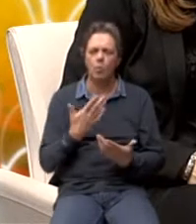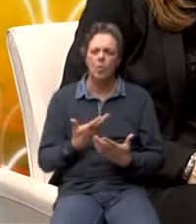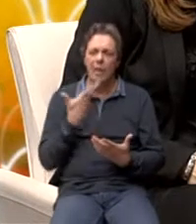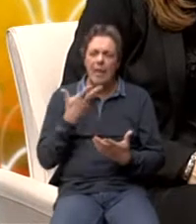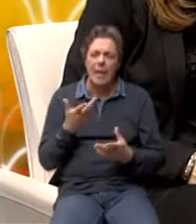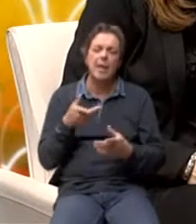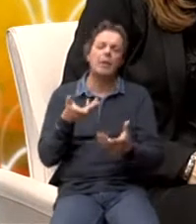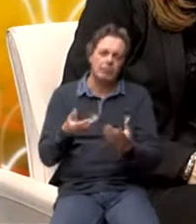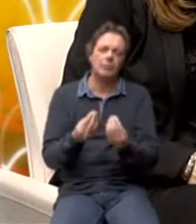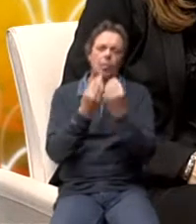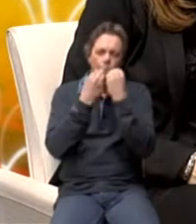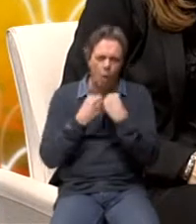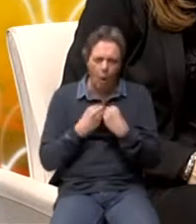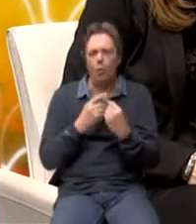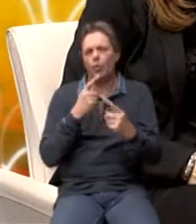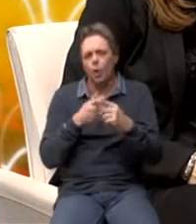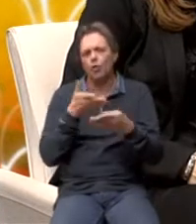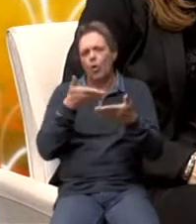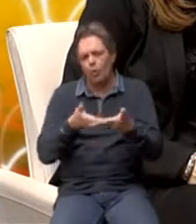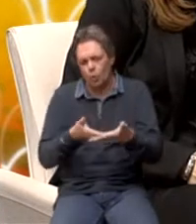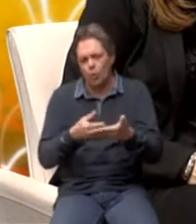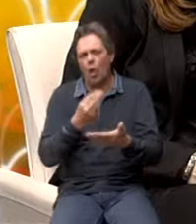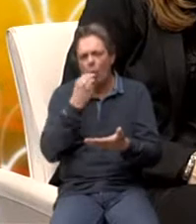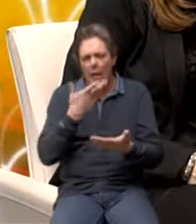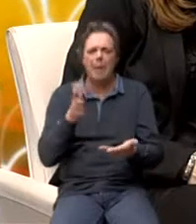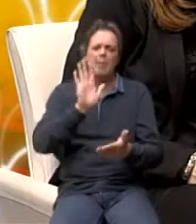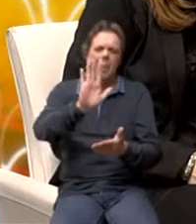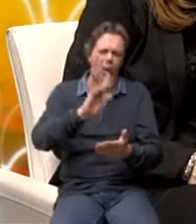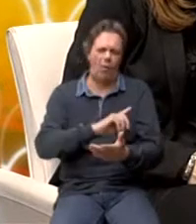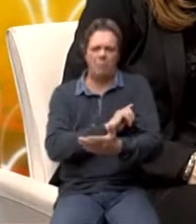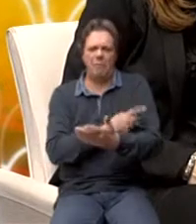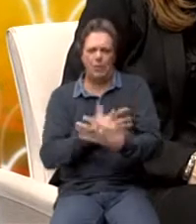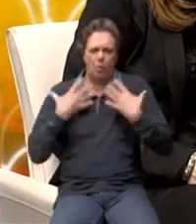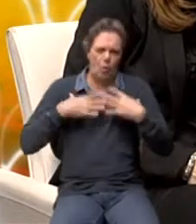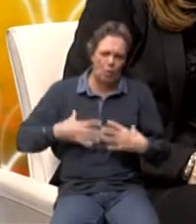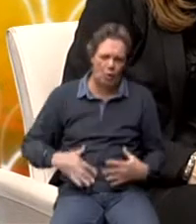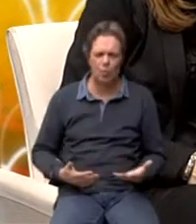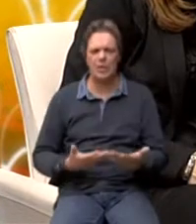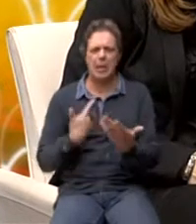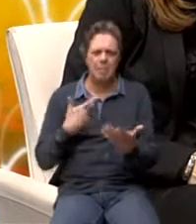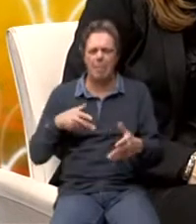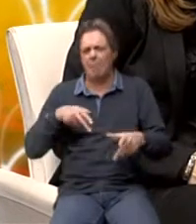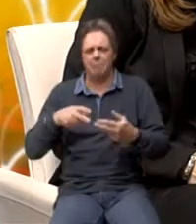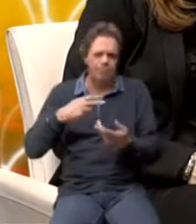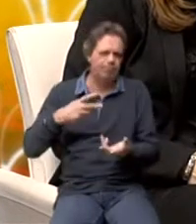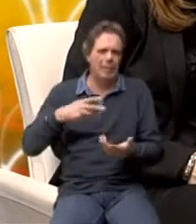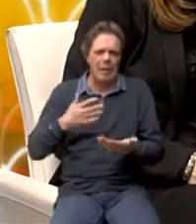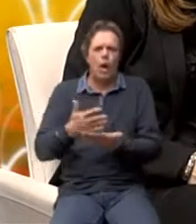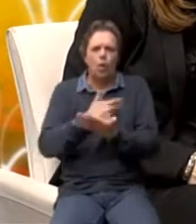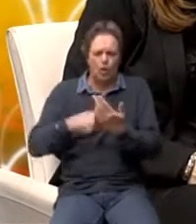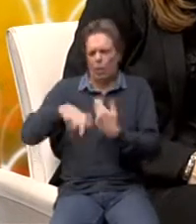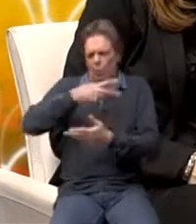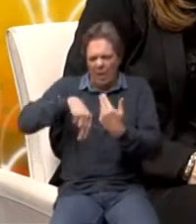unio točno određene hrane prema njegovoj fizičkoj konstituciji, prema kretanju, prema stresu